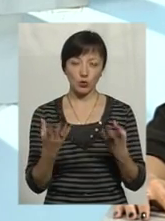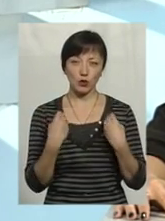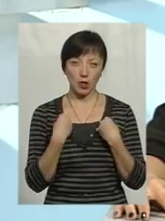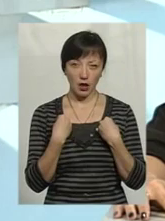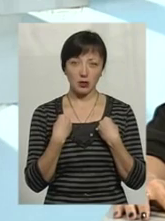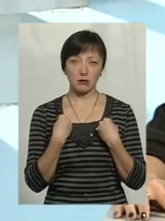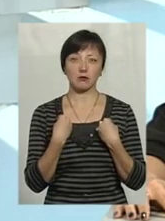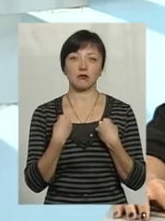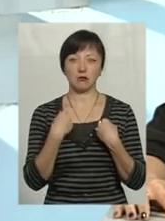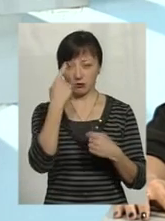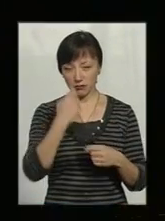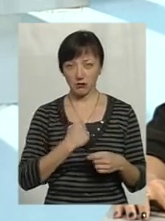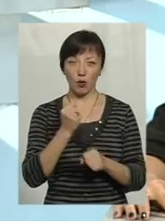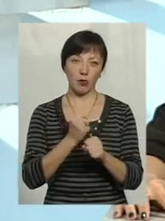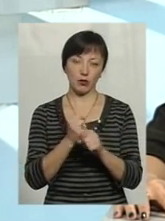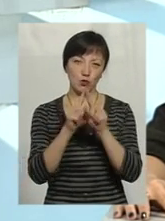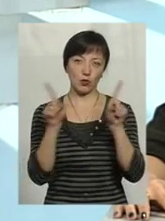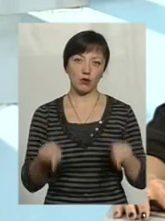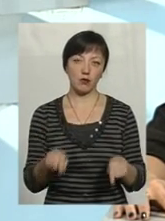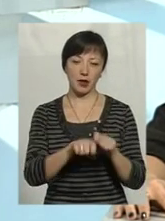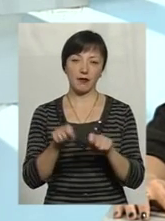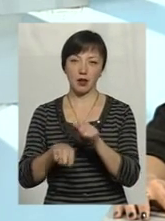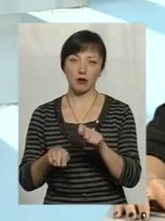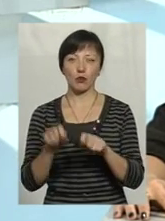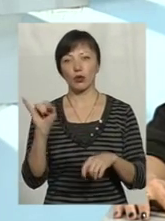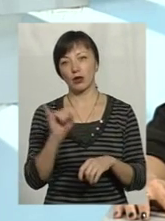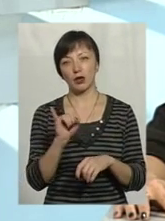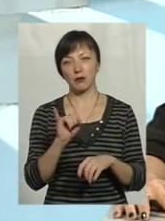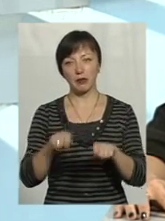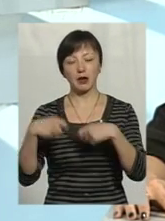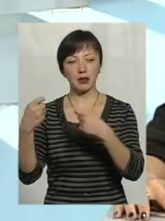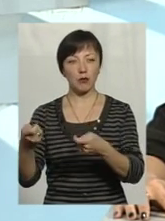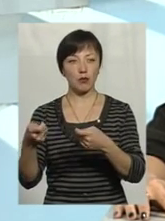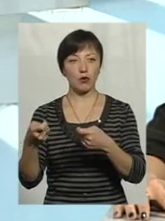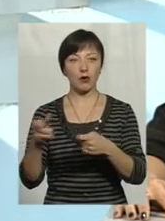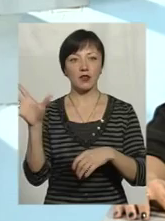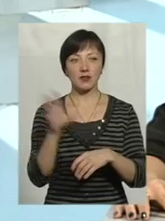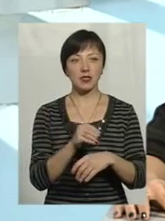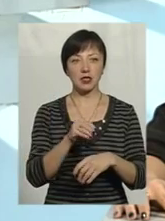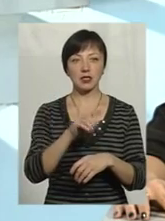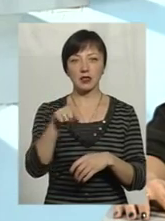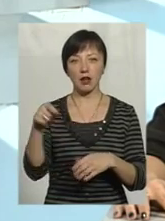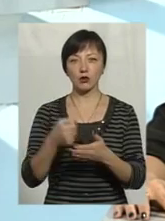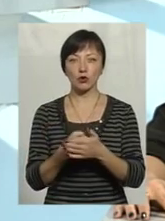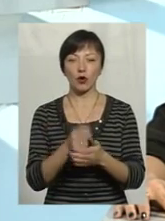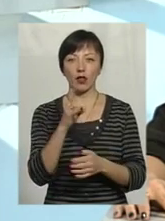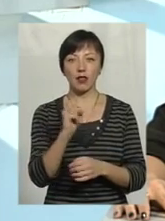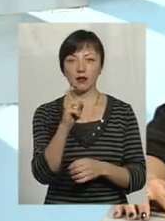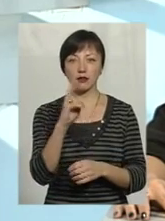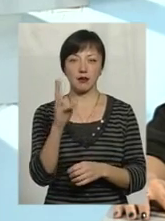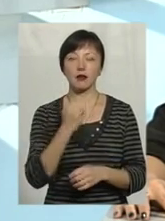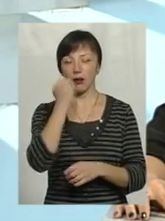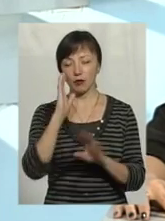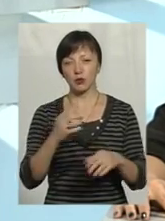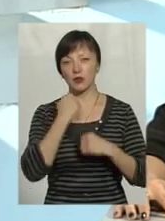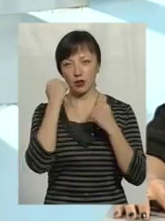нам клич, і ми її опрацюємо, промоніторимо і передамо всі заклики до НАЗК. Дякую, ми